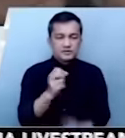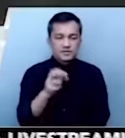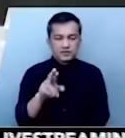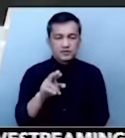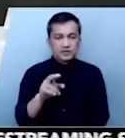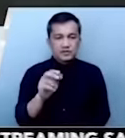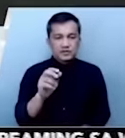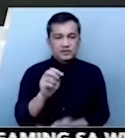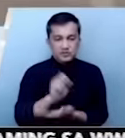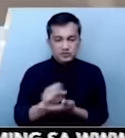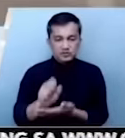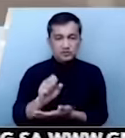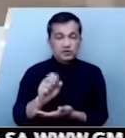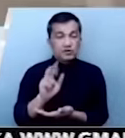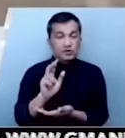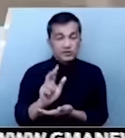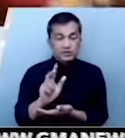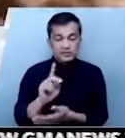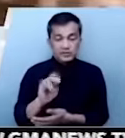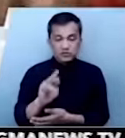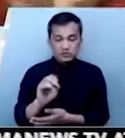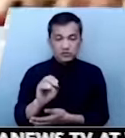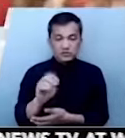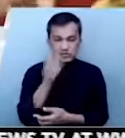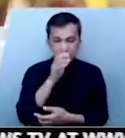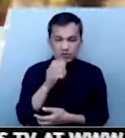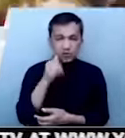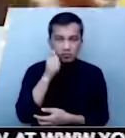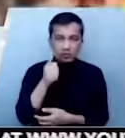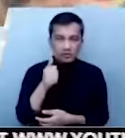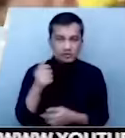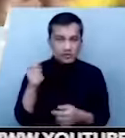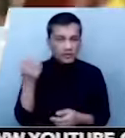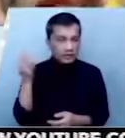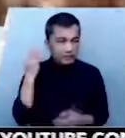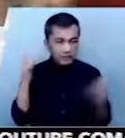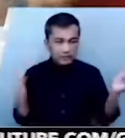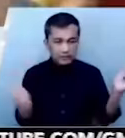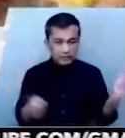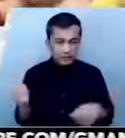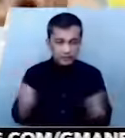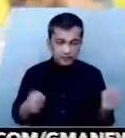Bukas, muling maririnig ang tunog ng drums sa Dinagyang Tribes Competition.